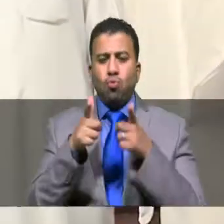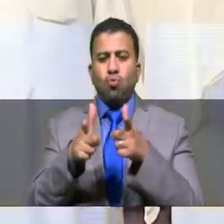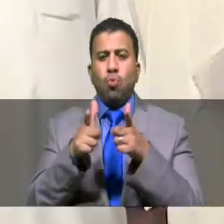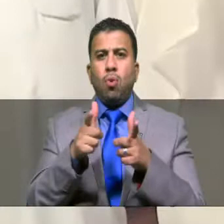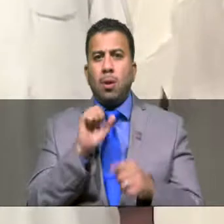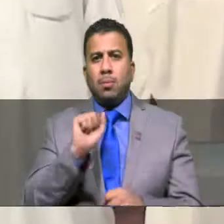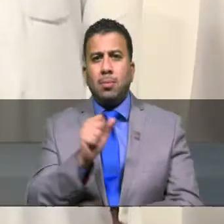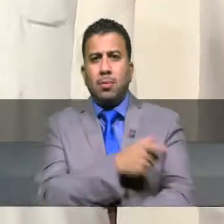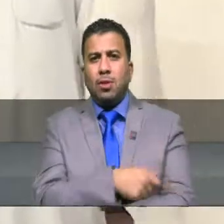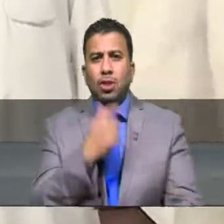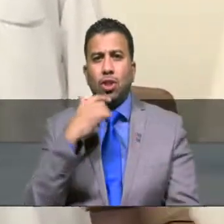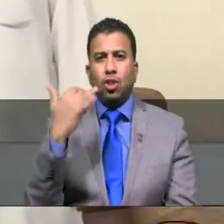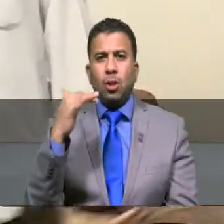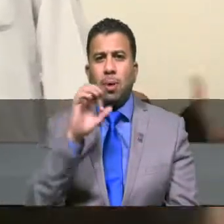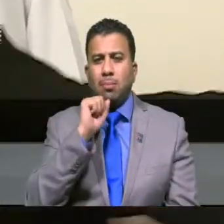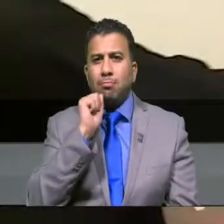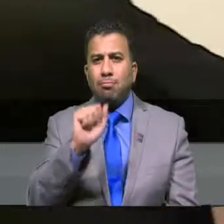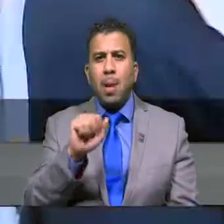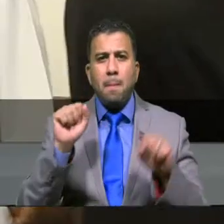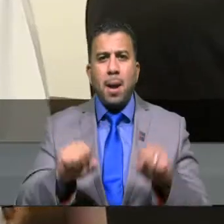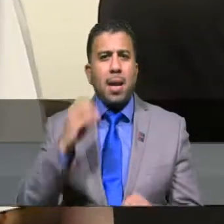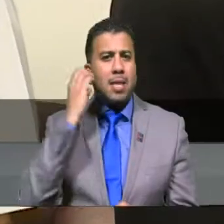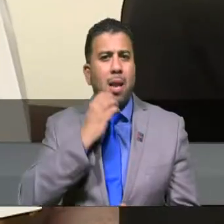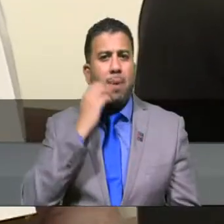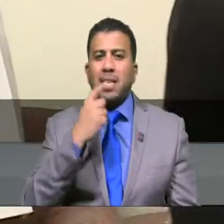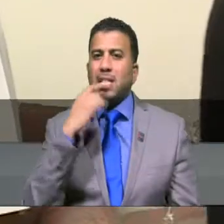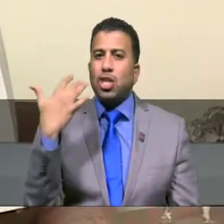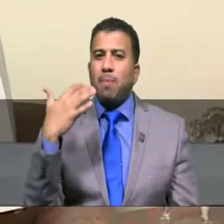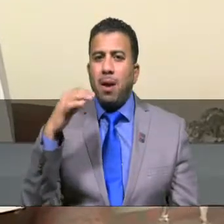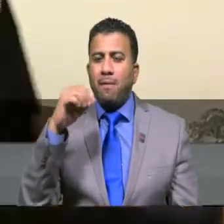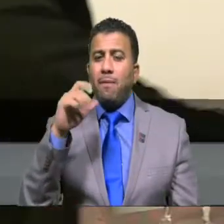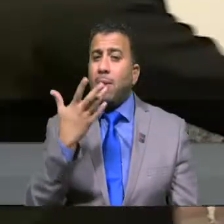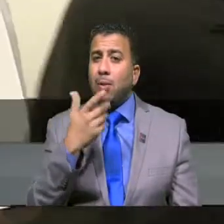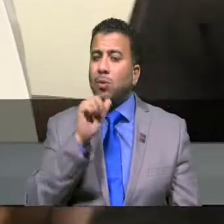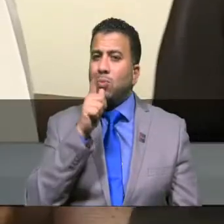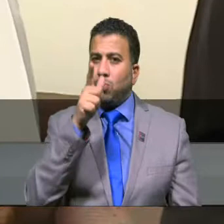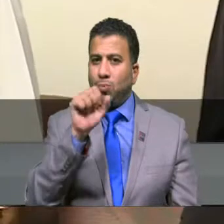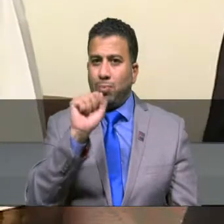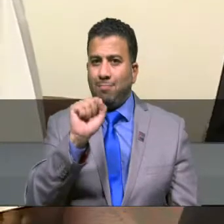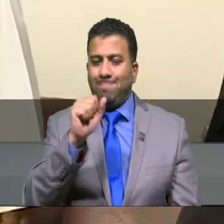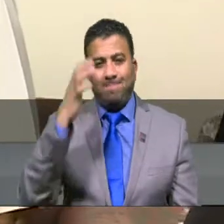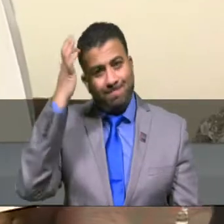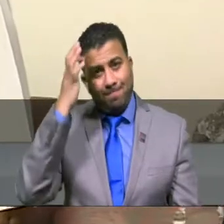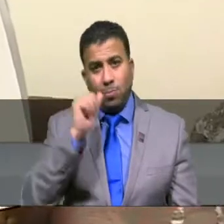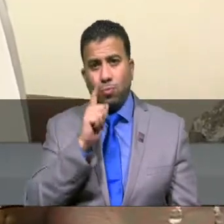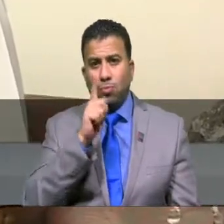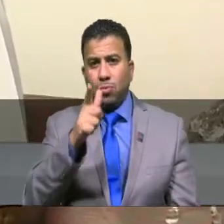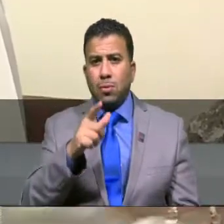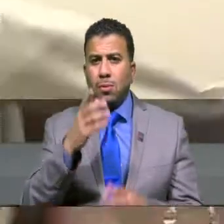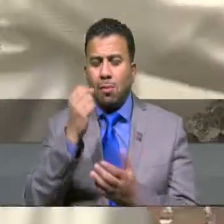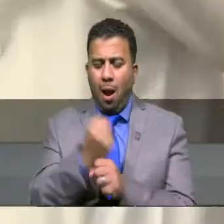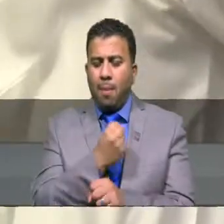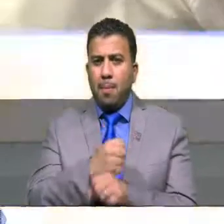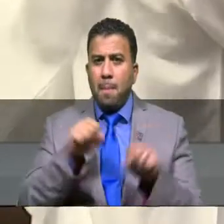مجلس الفجيرة للشباب الذراع التنفيذية لمجلس الإمارات للشباب في الإمارة، وطلع سموه على خطط